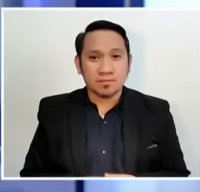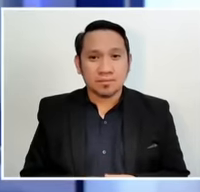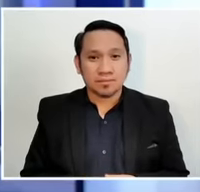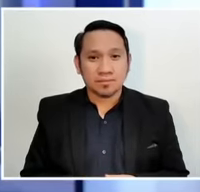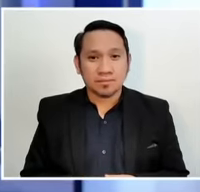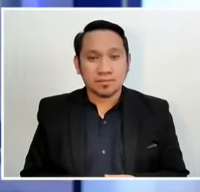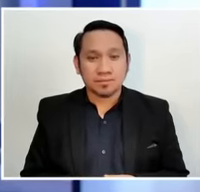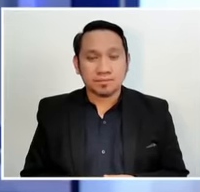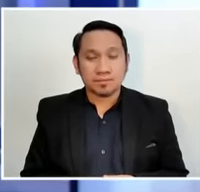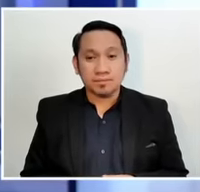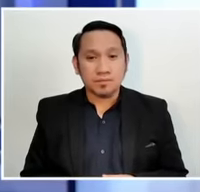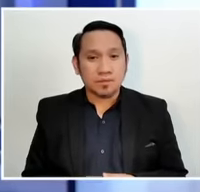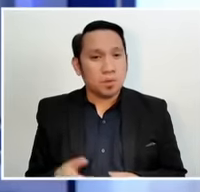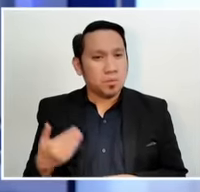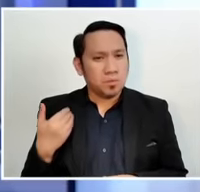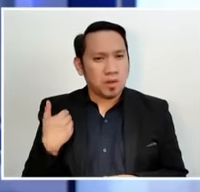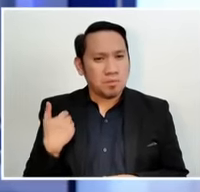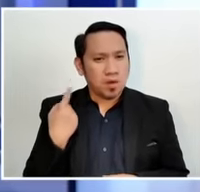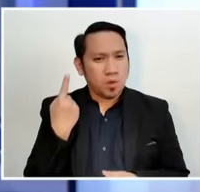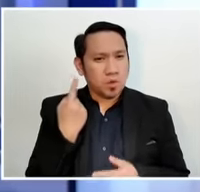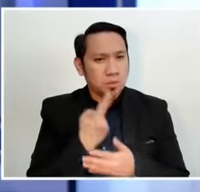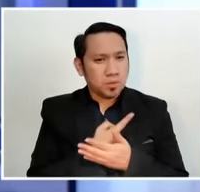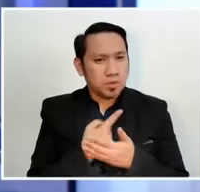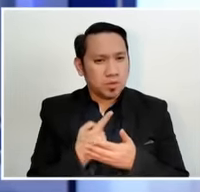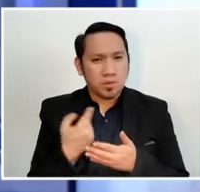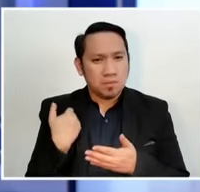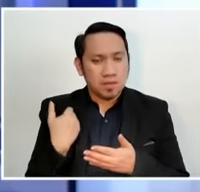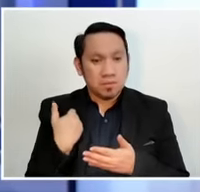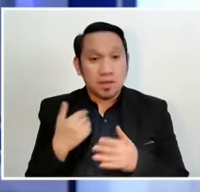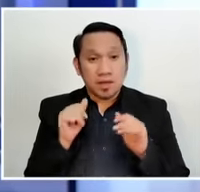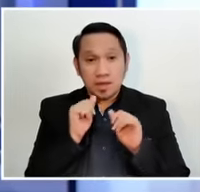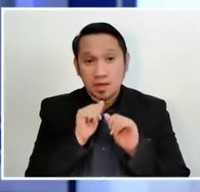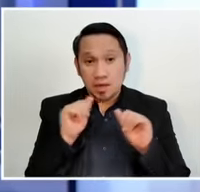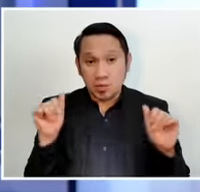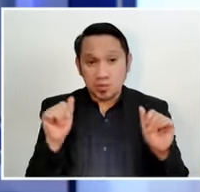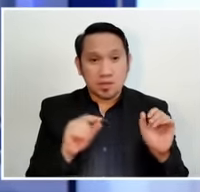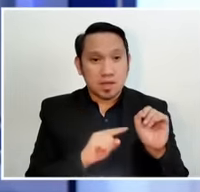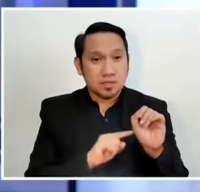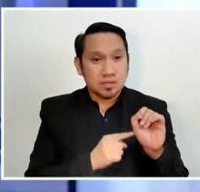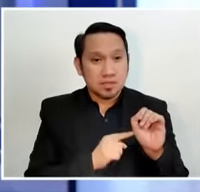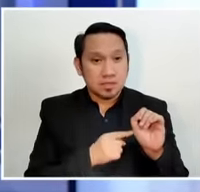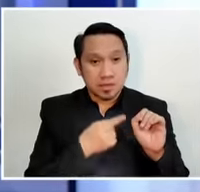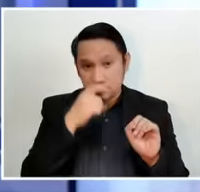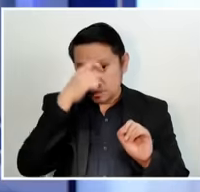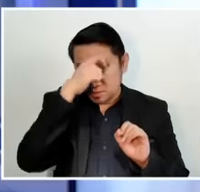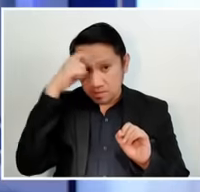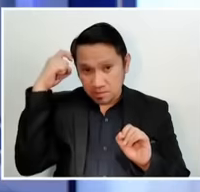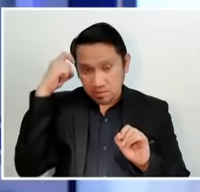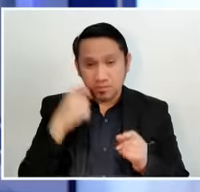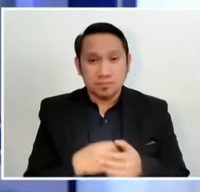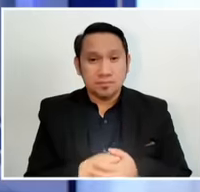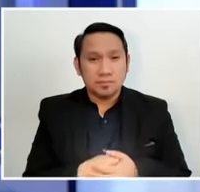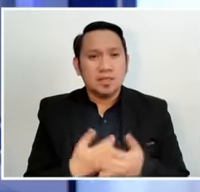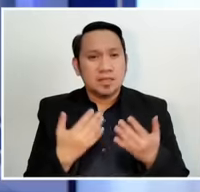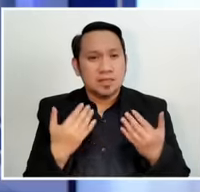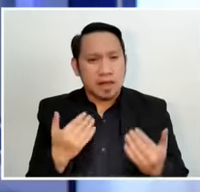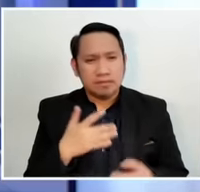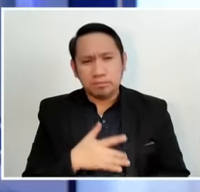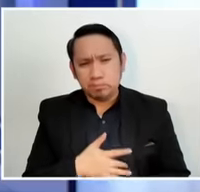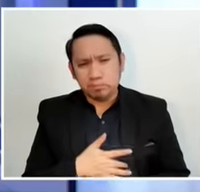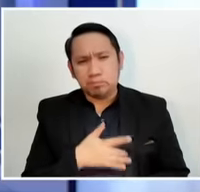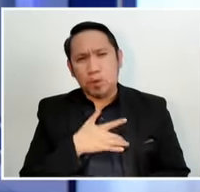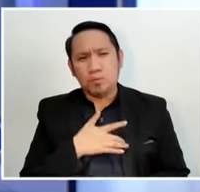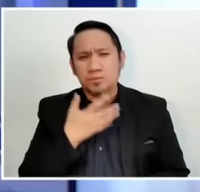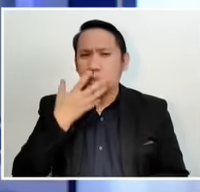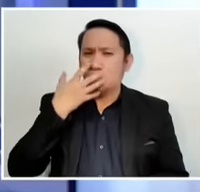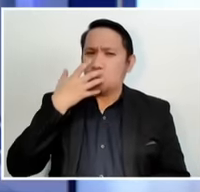Wala pang isang linggo mula nang ideklara ng PAGASA ang pagsisimula ng panahon ng tag-init, damang-dama na ang matinding